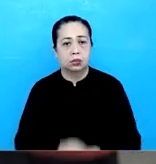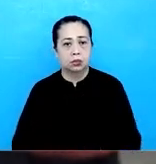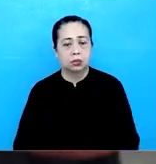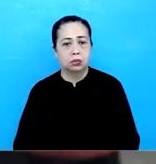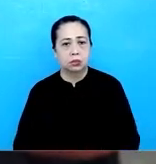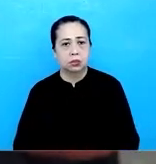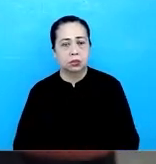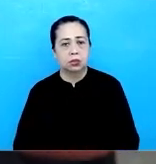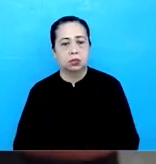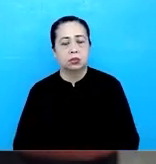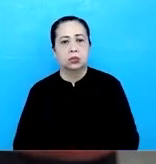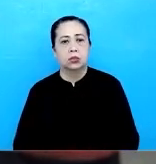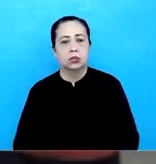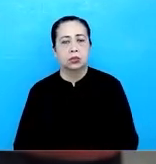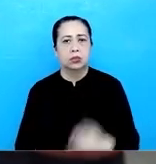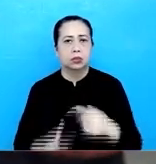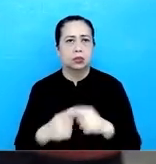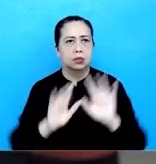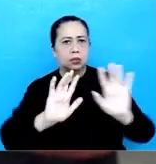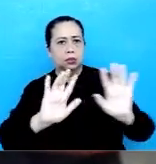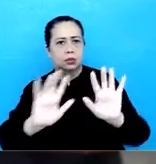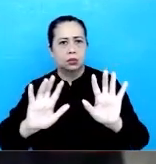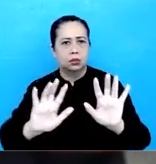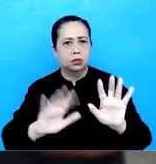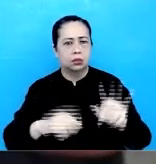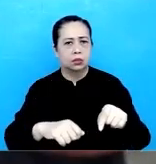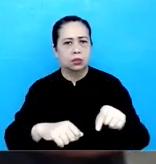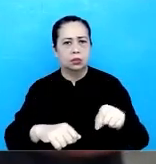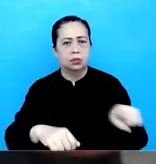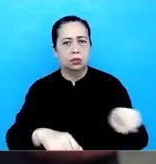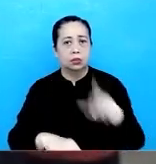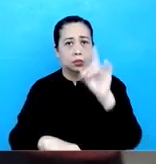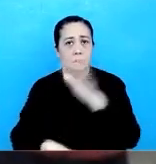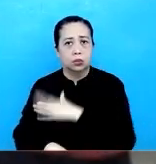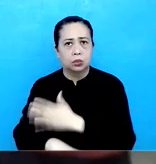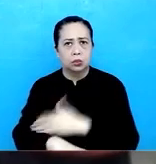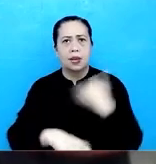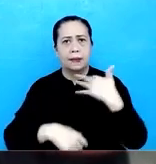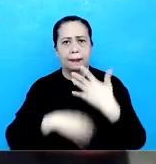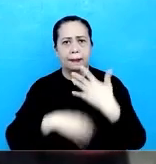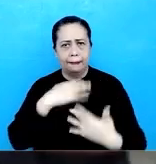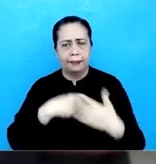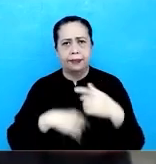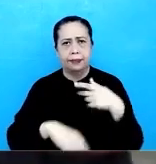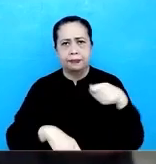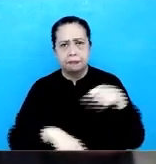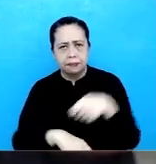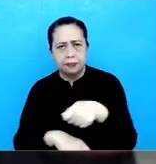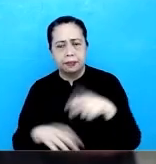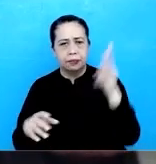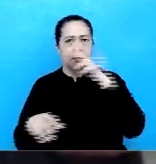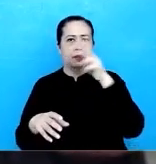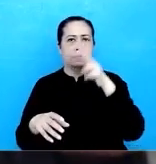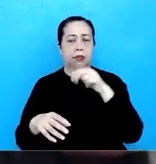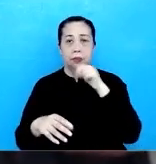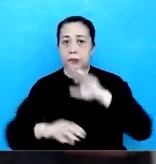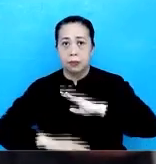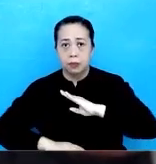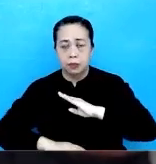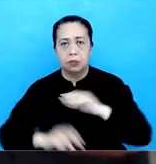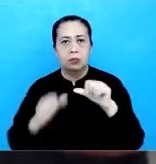suspect. At sa pag-awat, nasugatan yung 8 years old na anak. Hindi pa nakontento, kumuha ng